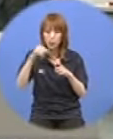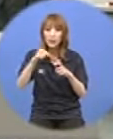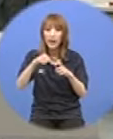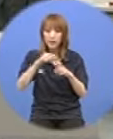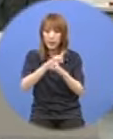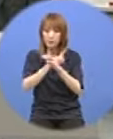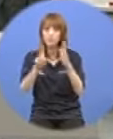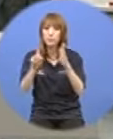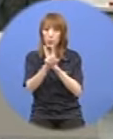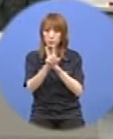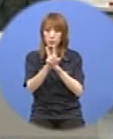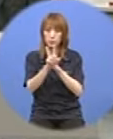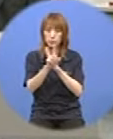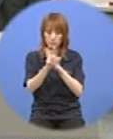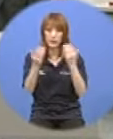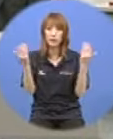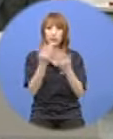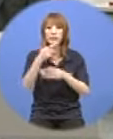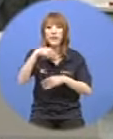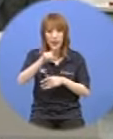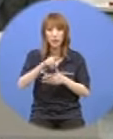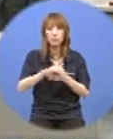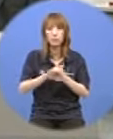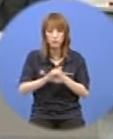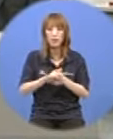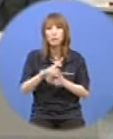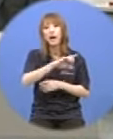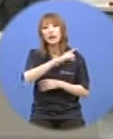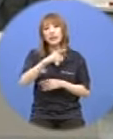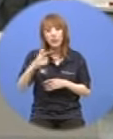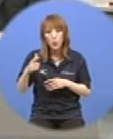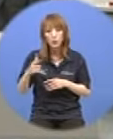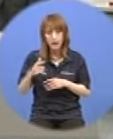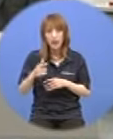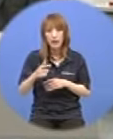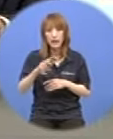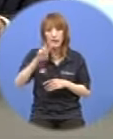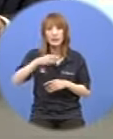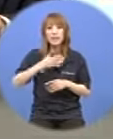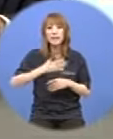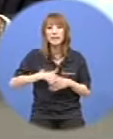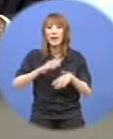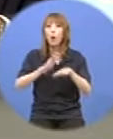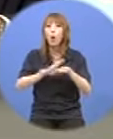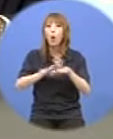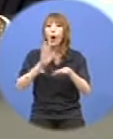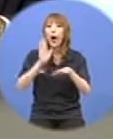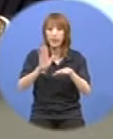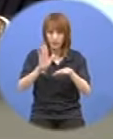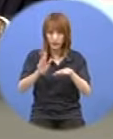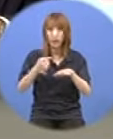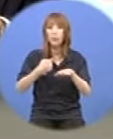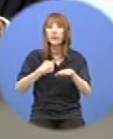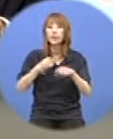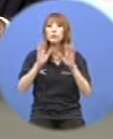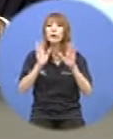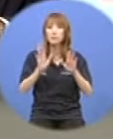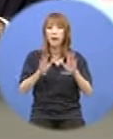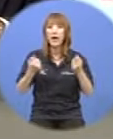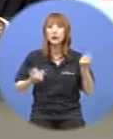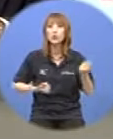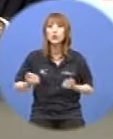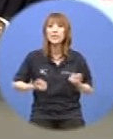ップになれと、そういうことで、まあそれはいろんな解釈がやっぱりあるわけで、私は今それはもうユニ